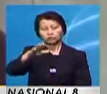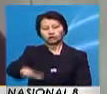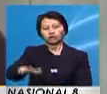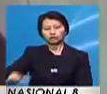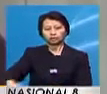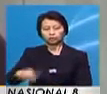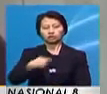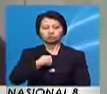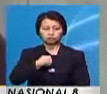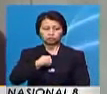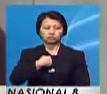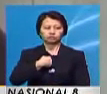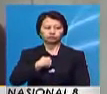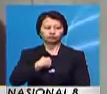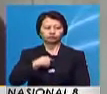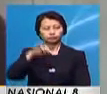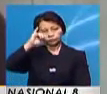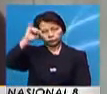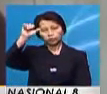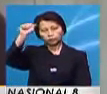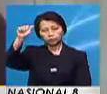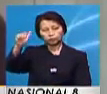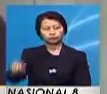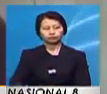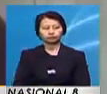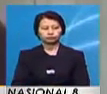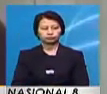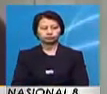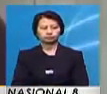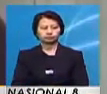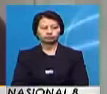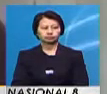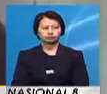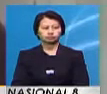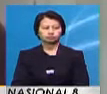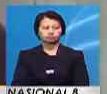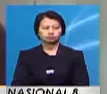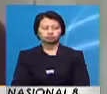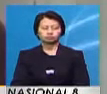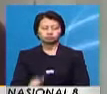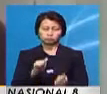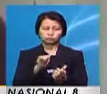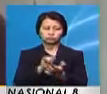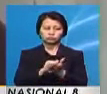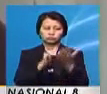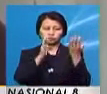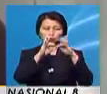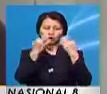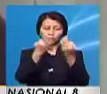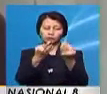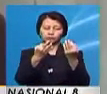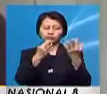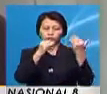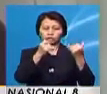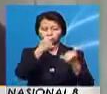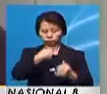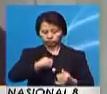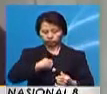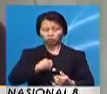saya. InsyaAllah lah. Untuk jadi harapan keluarga, moga saya satu-satunya anak